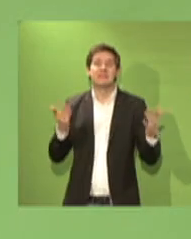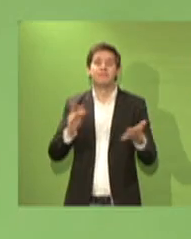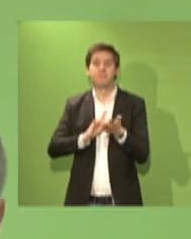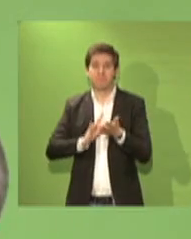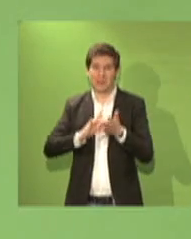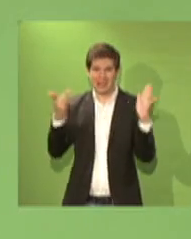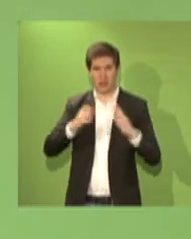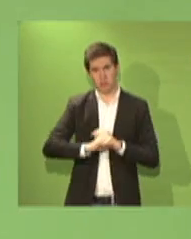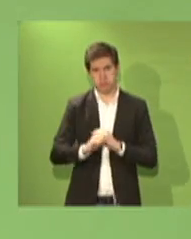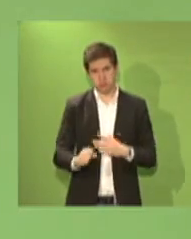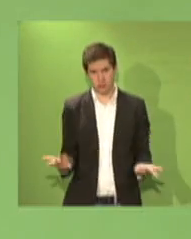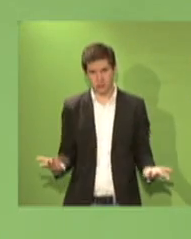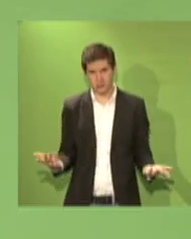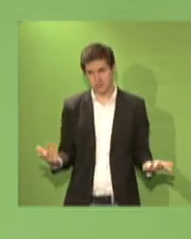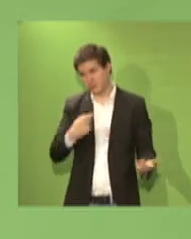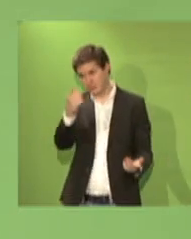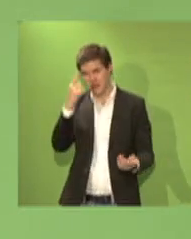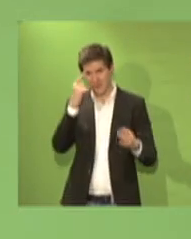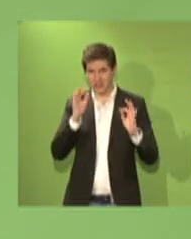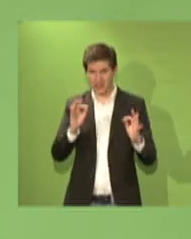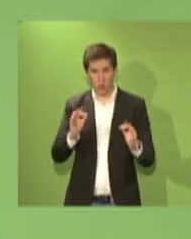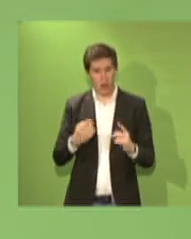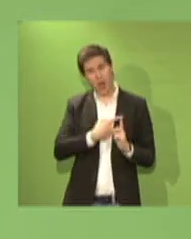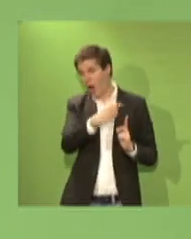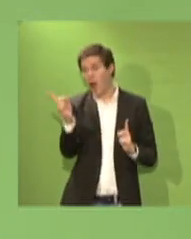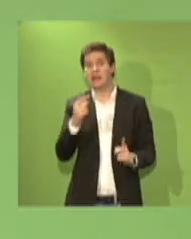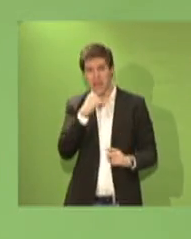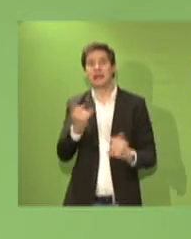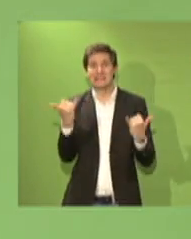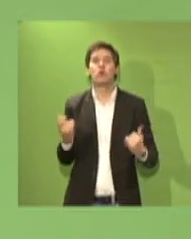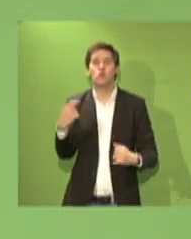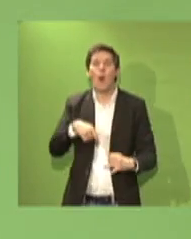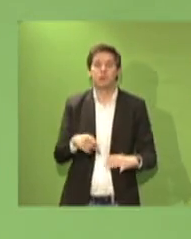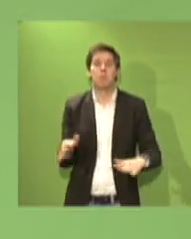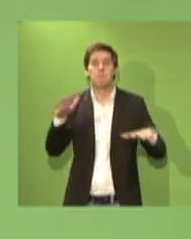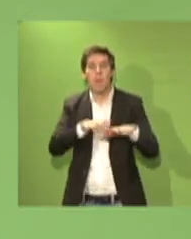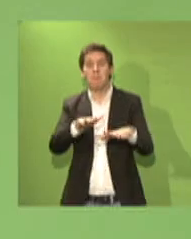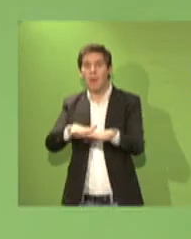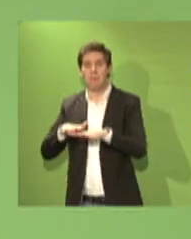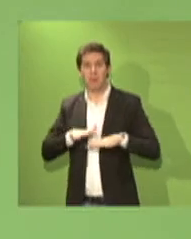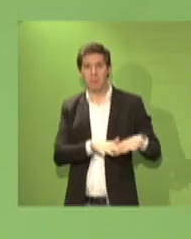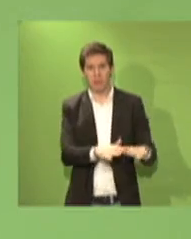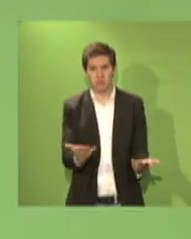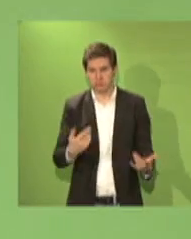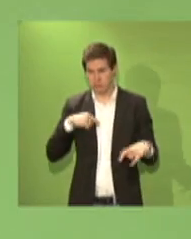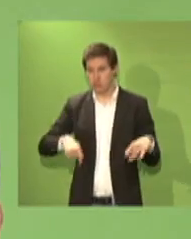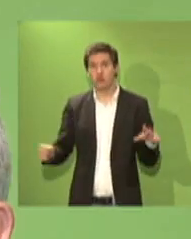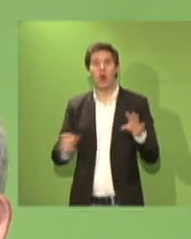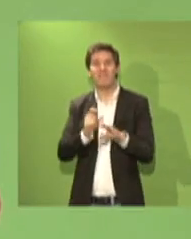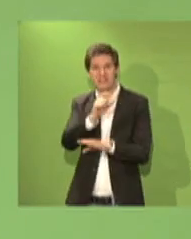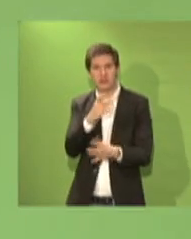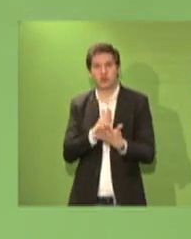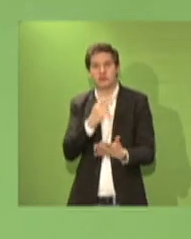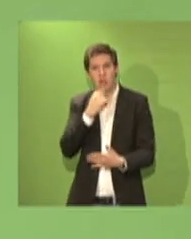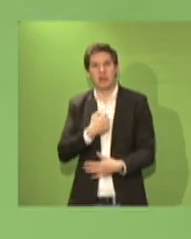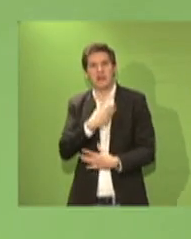schnelle Internet an allen Stellen wird gesagt, der Ausbau soll kommen. Auch wir selber in Nordrhein-Westfalen sagen, wir wollen 50 MB